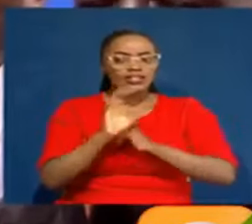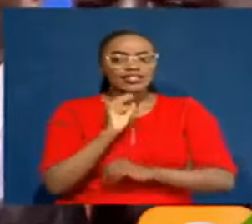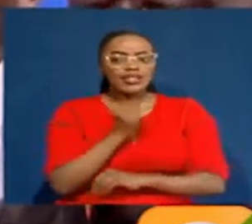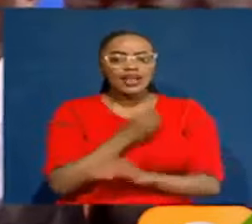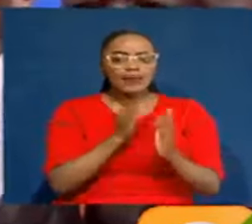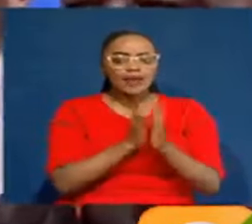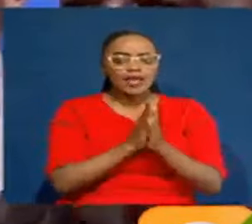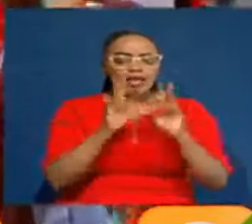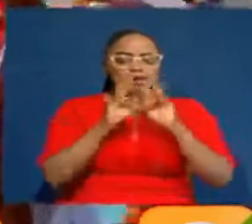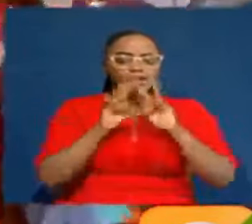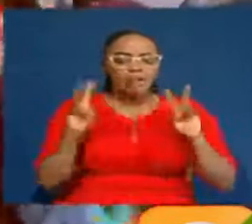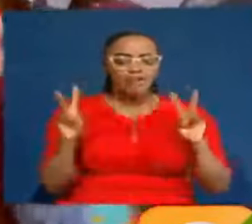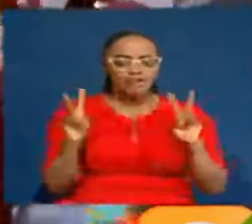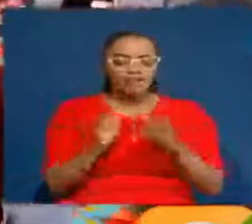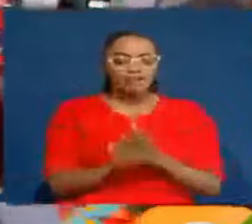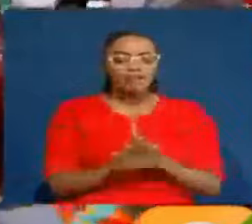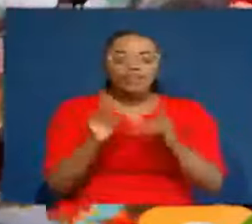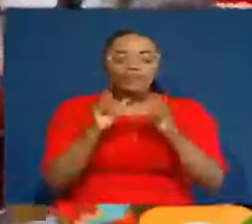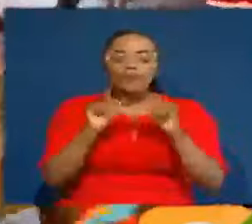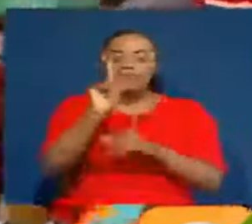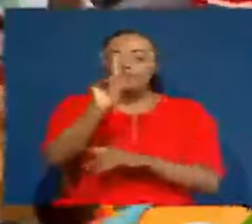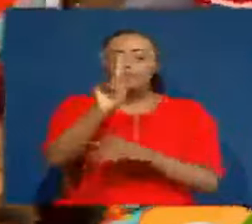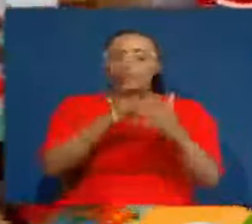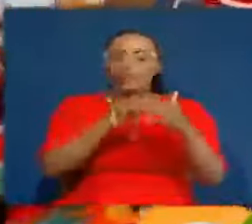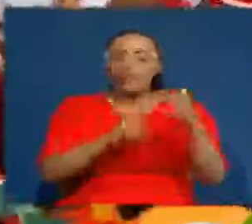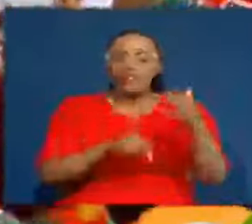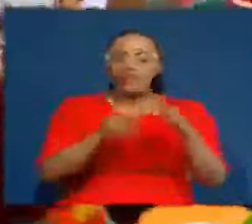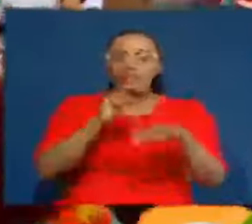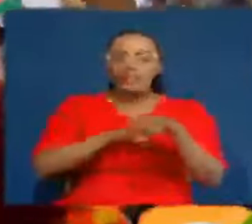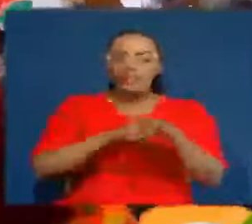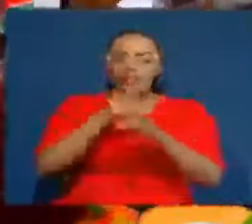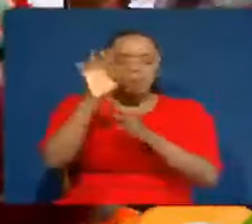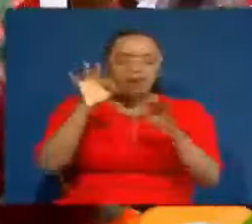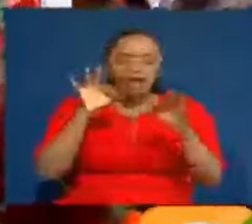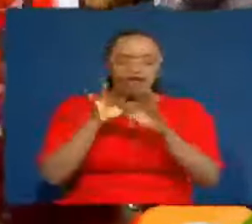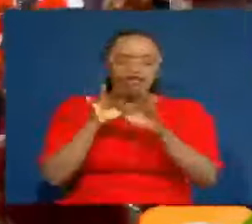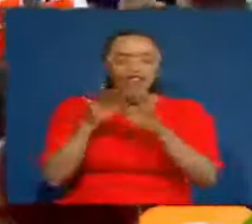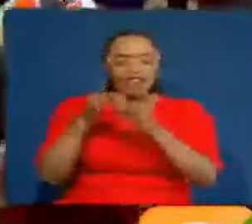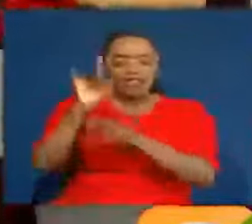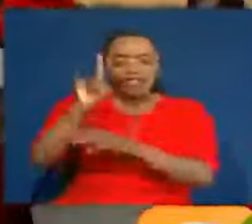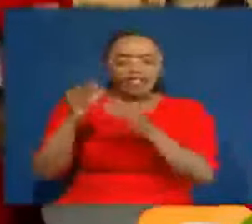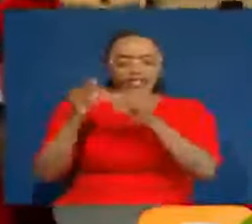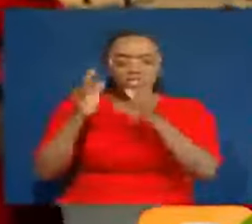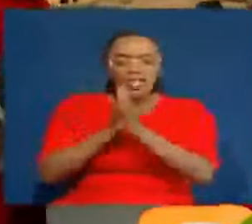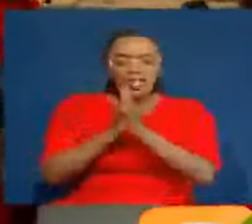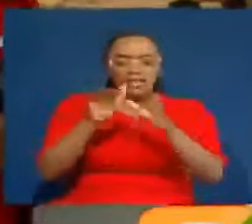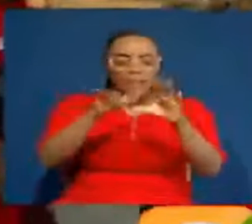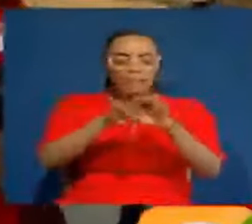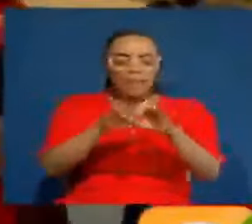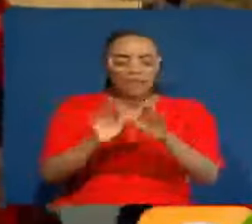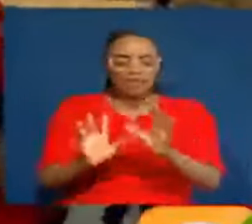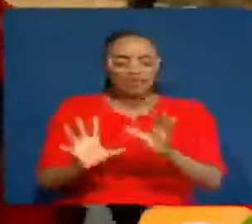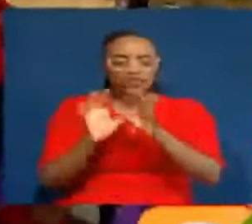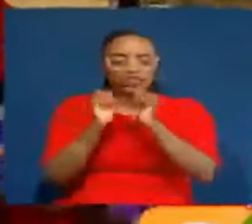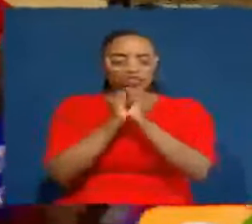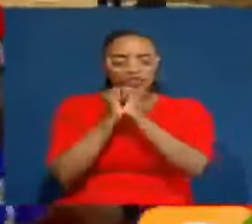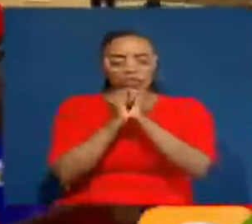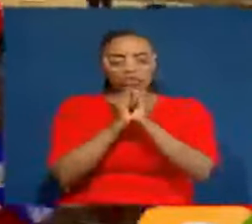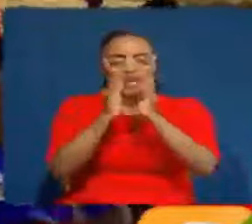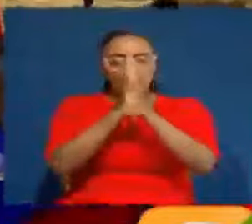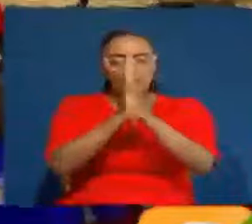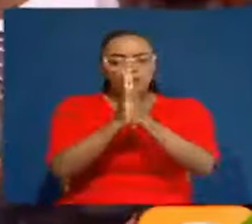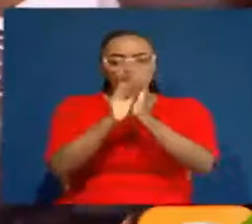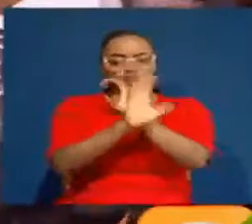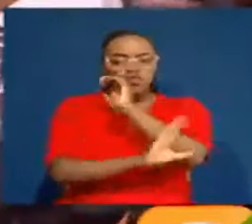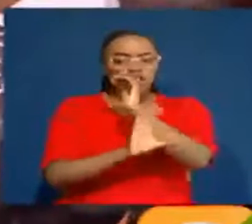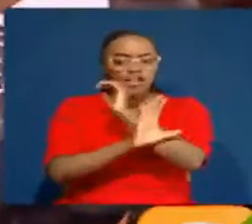na amani. Ujumbe ukiwa mmoja, kuwa ni wakati mwafaka wa viongozi wa kidini na waumini kuungana pamoja na kuliombea